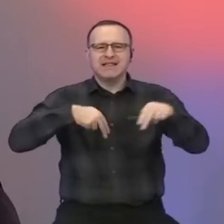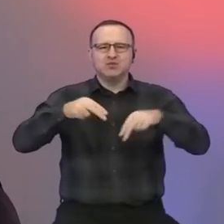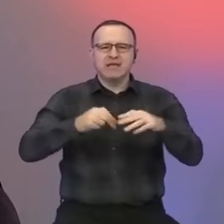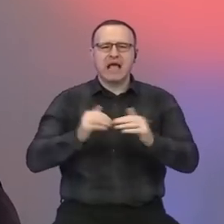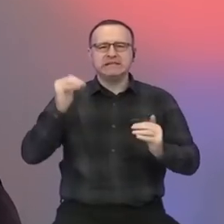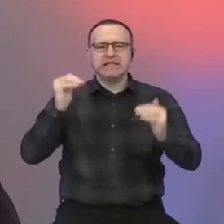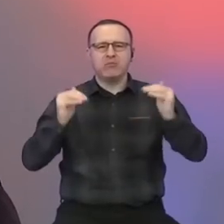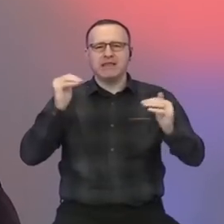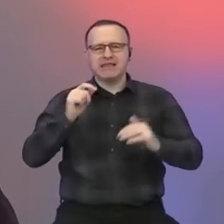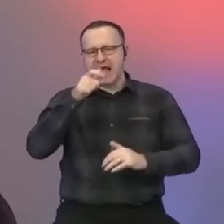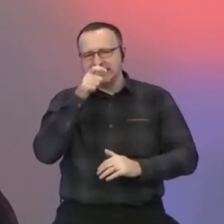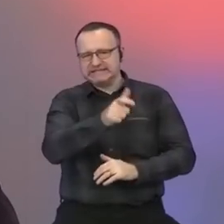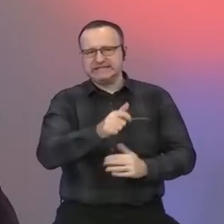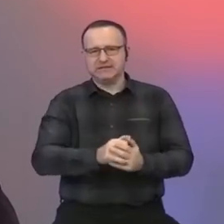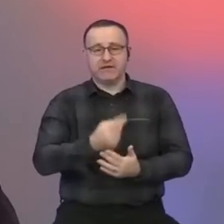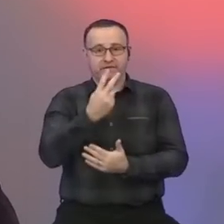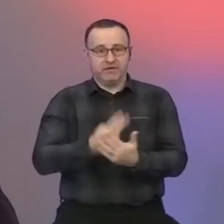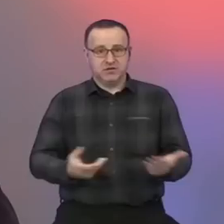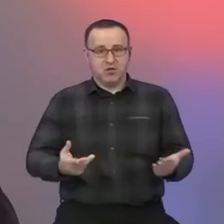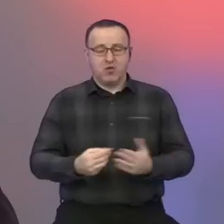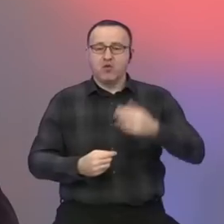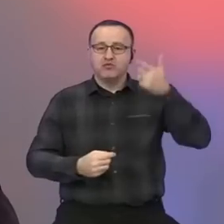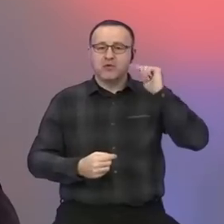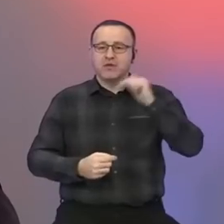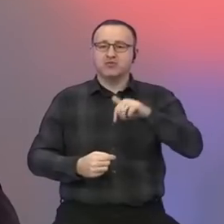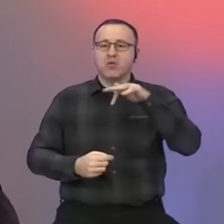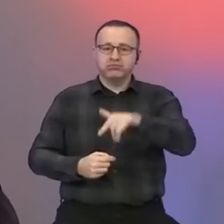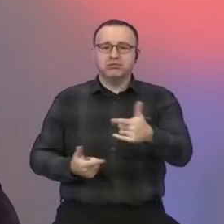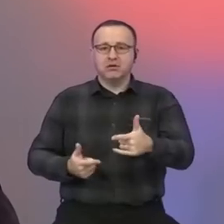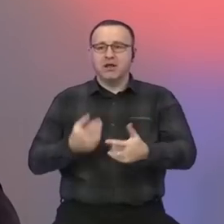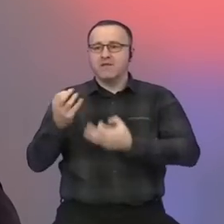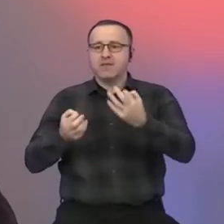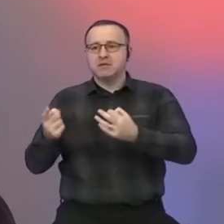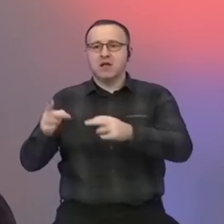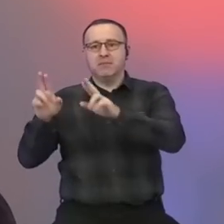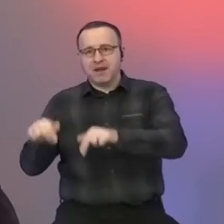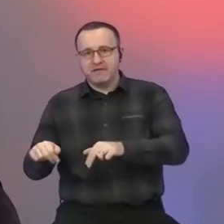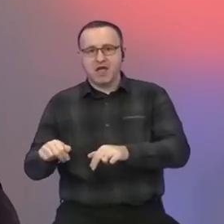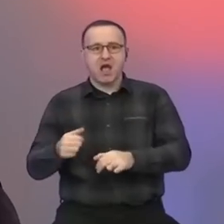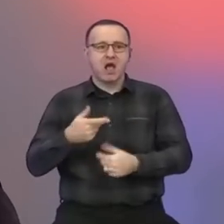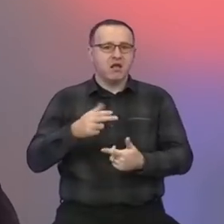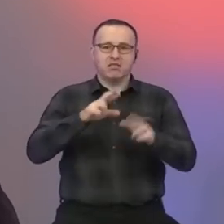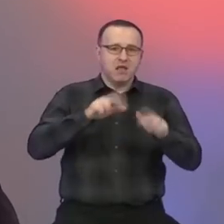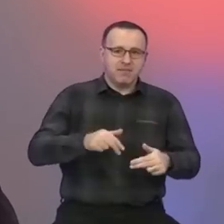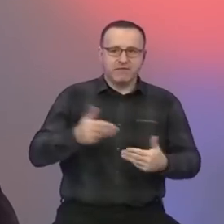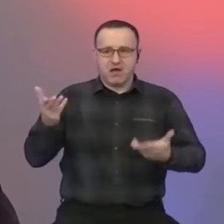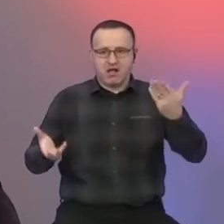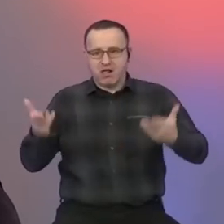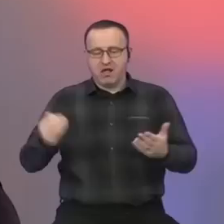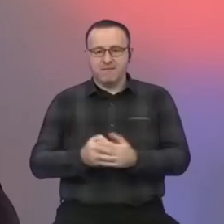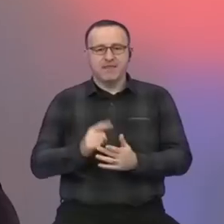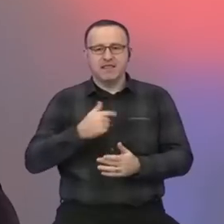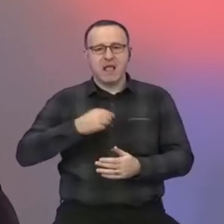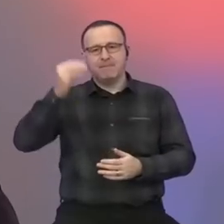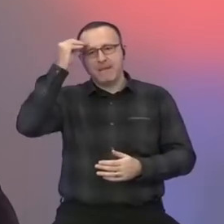A výsledok? Že aj na Slovensku reálne vedieme debaty o tom, či fakty sú fakty. A nemyslím tým len na pamätný výrok o plochej zemi,